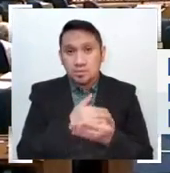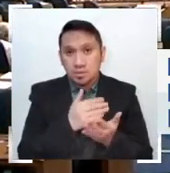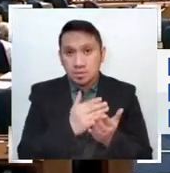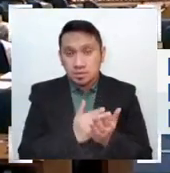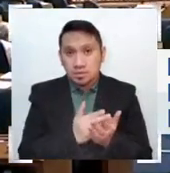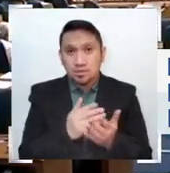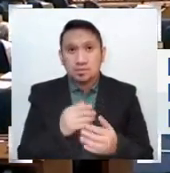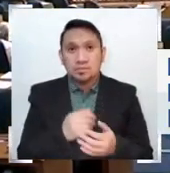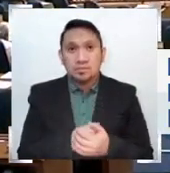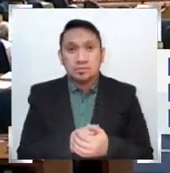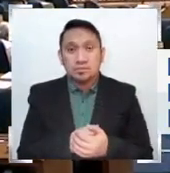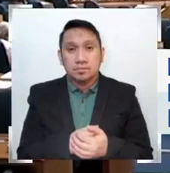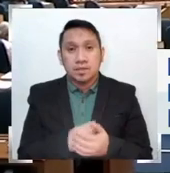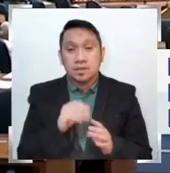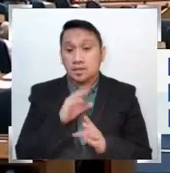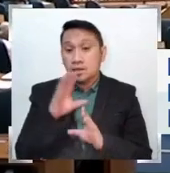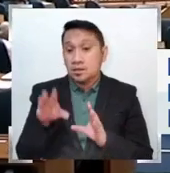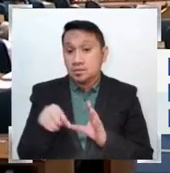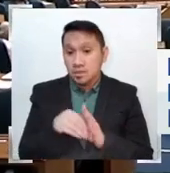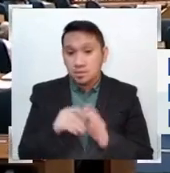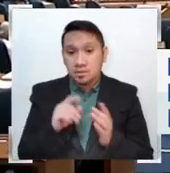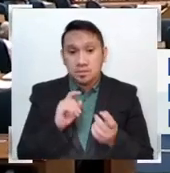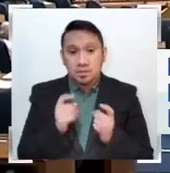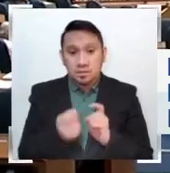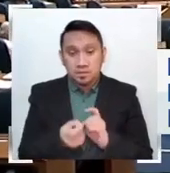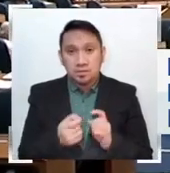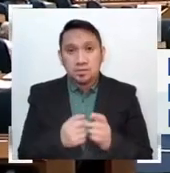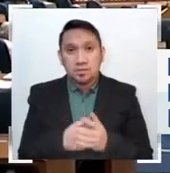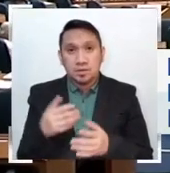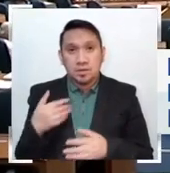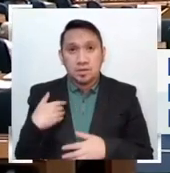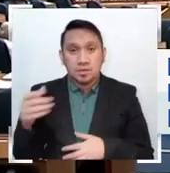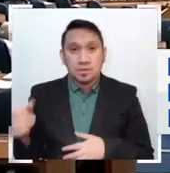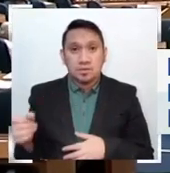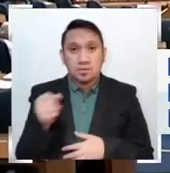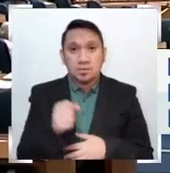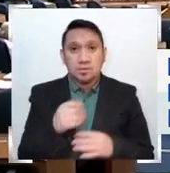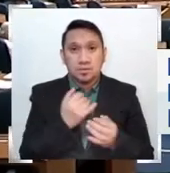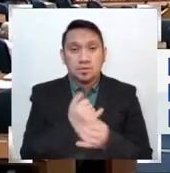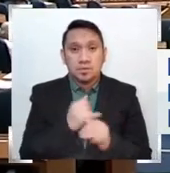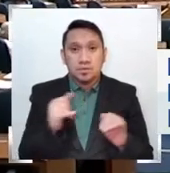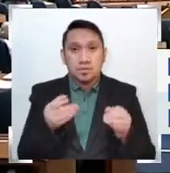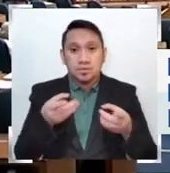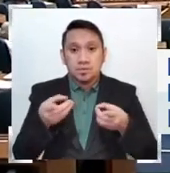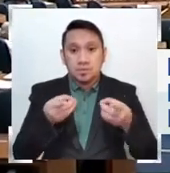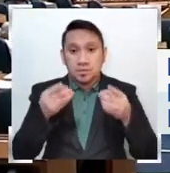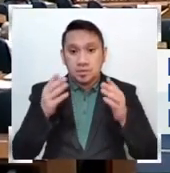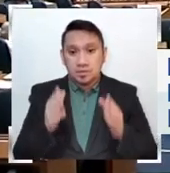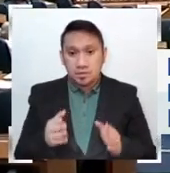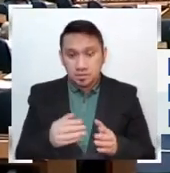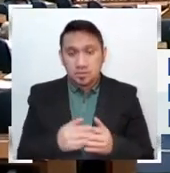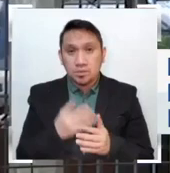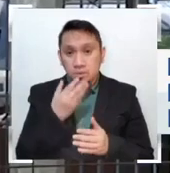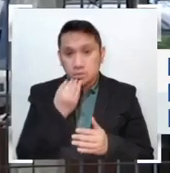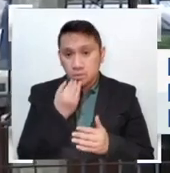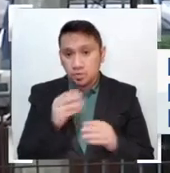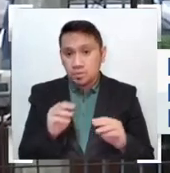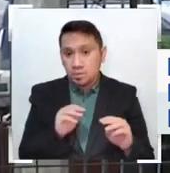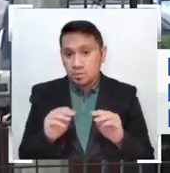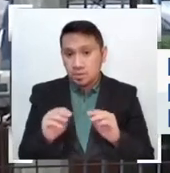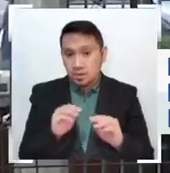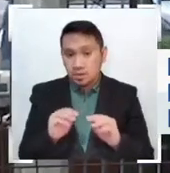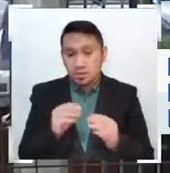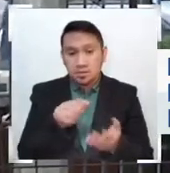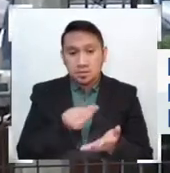binago sa panukala ang posibleng pagtatalaga ng apat na independent directors sa board na mamamahala sa pondo. Kahit